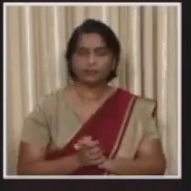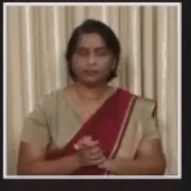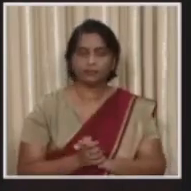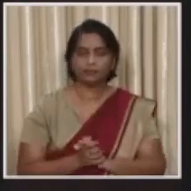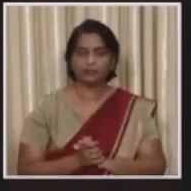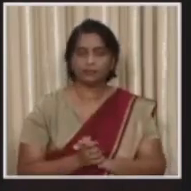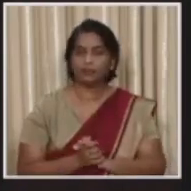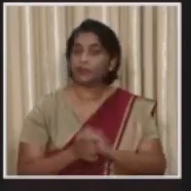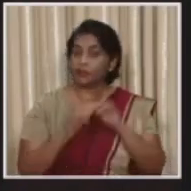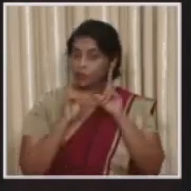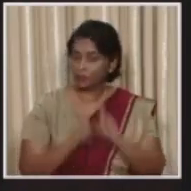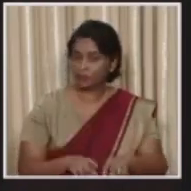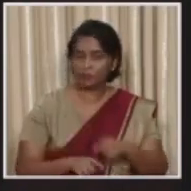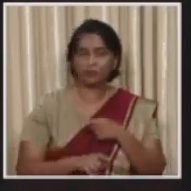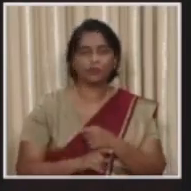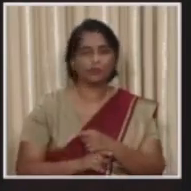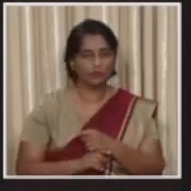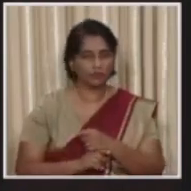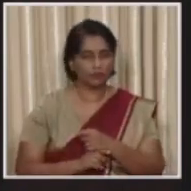එවැනි